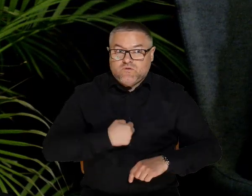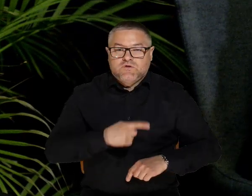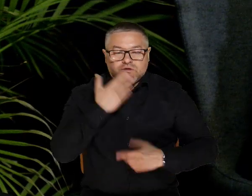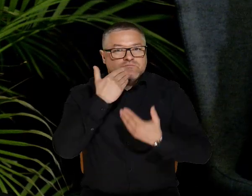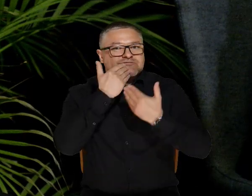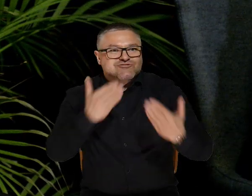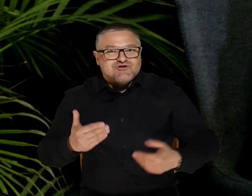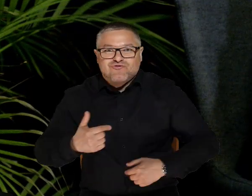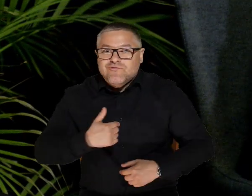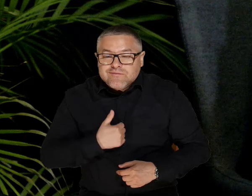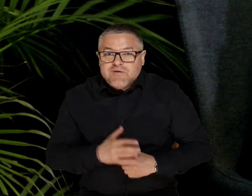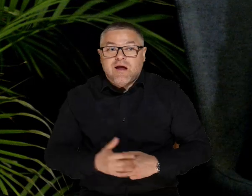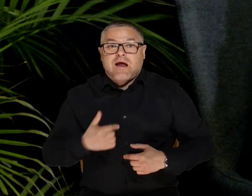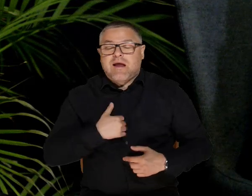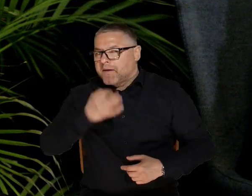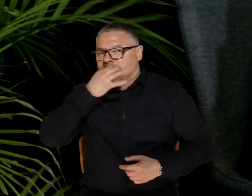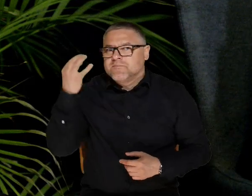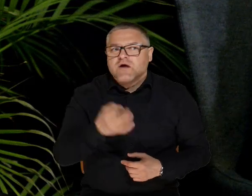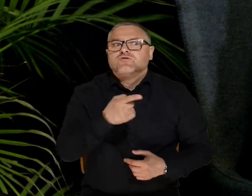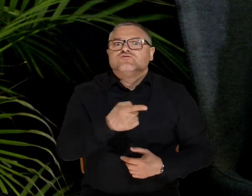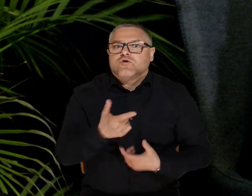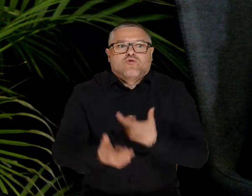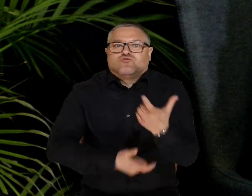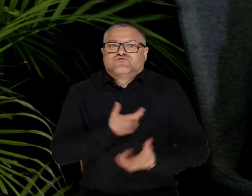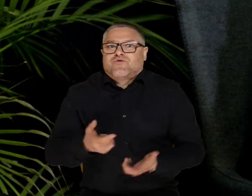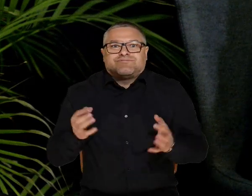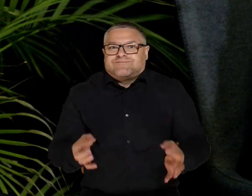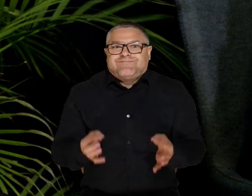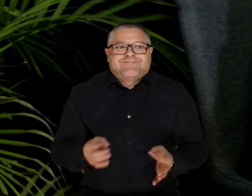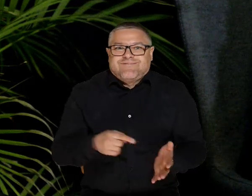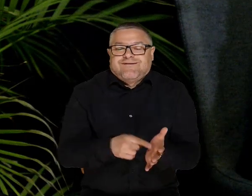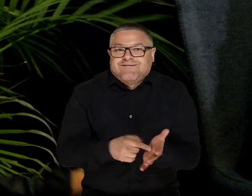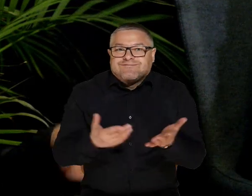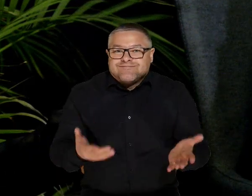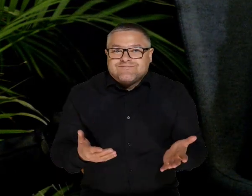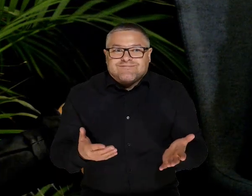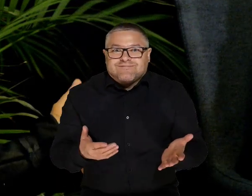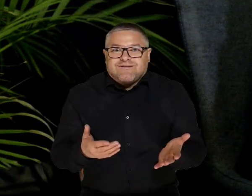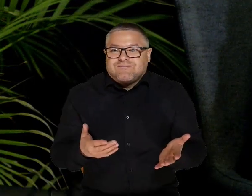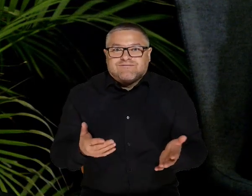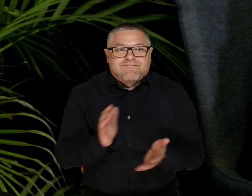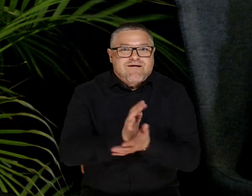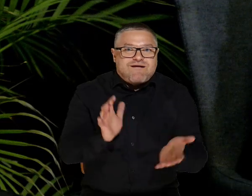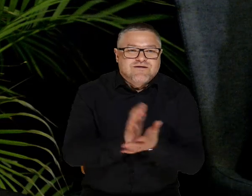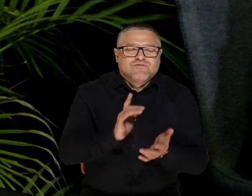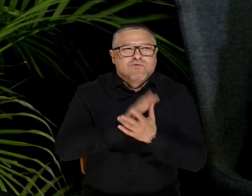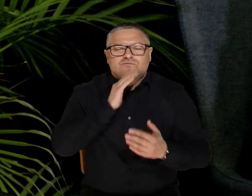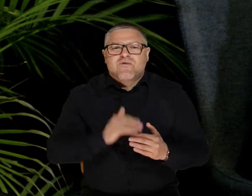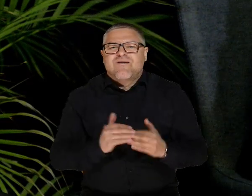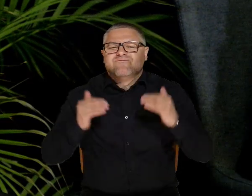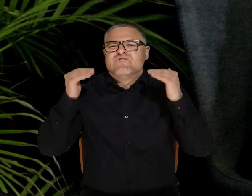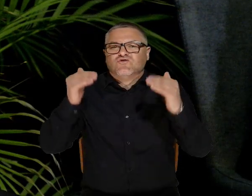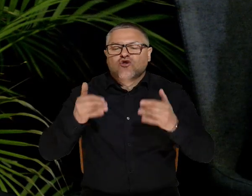bardzo dziękuję i ja ją zapytałam, co pani teraz zrobi z tym numerem, nie wiem, to były wysokie obcasy